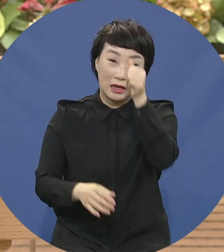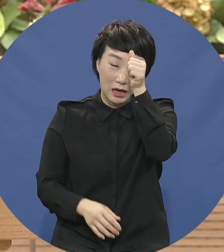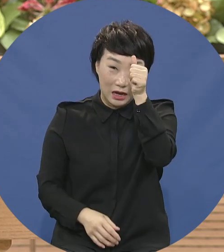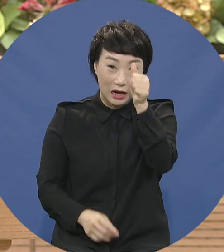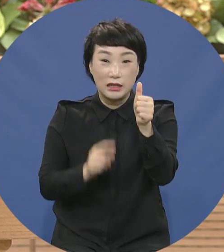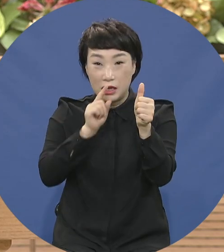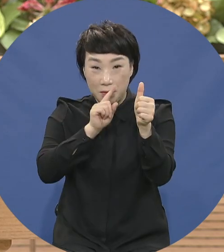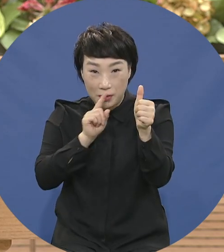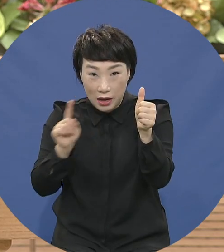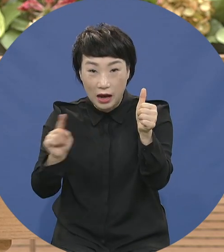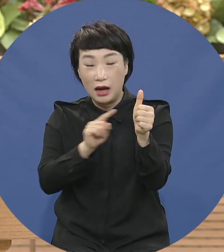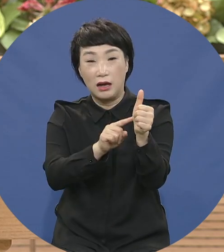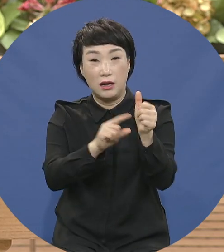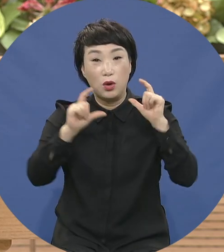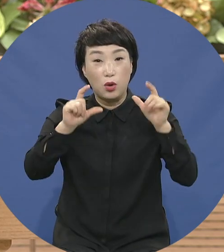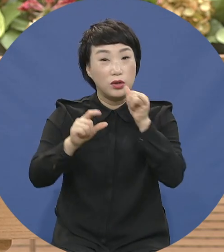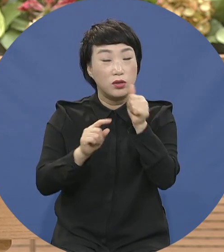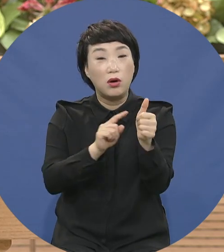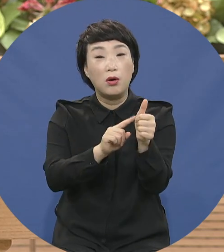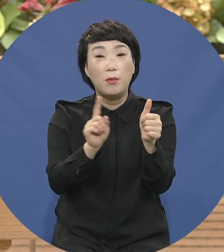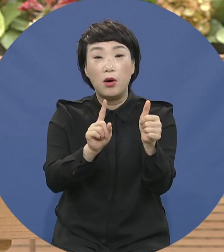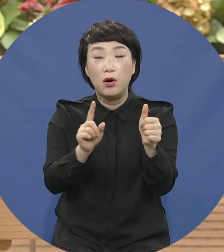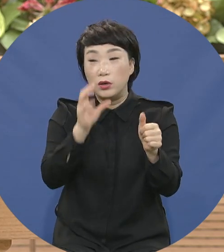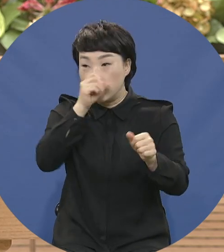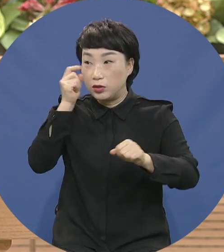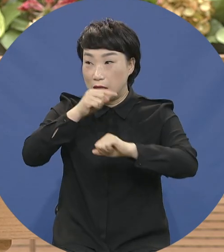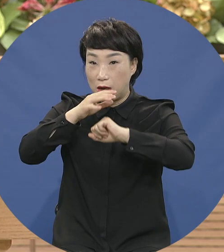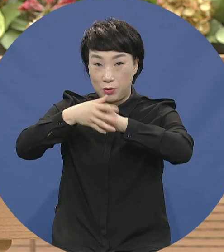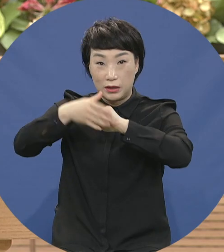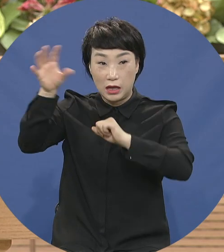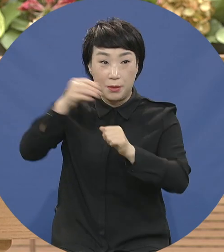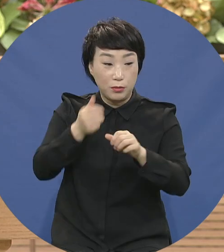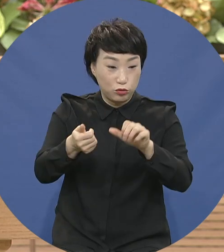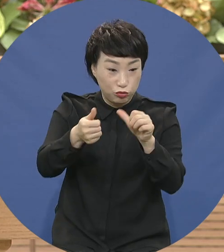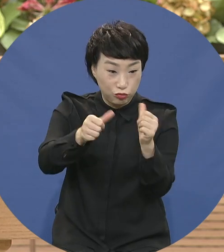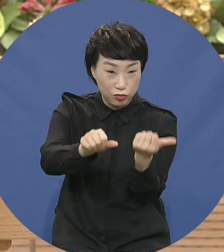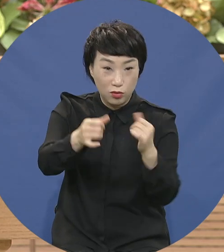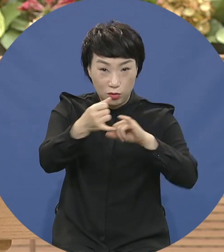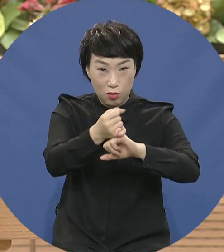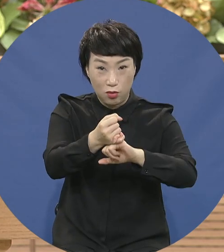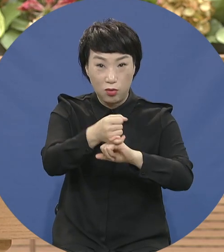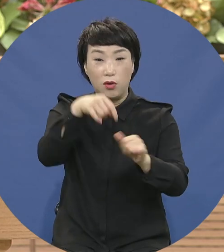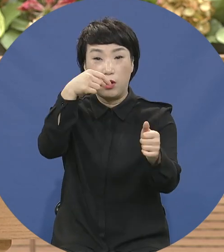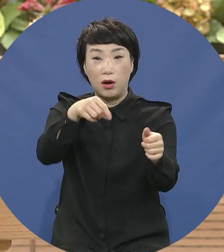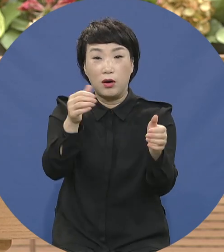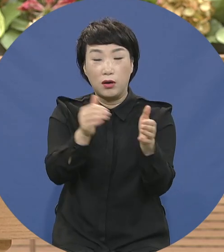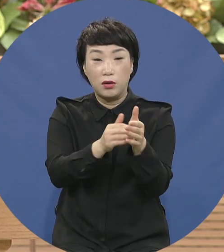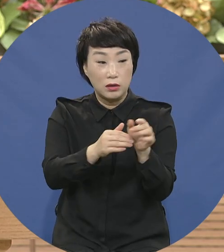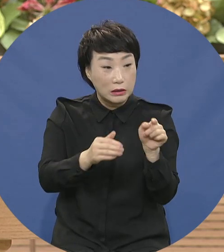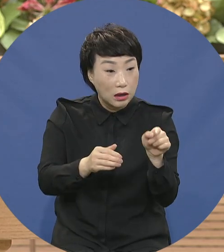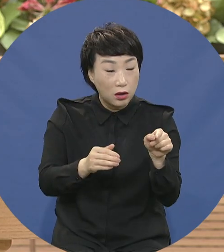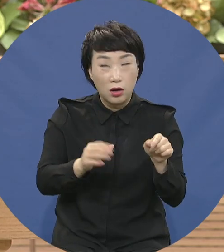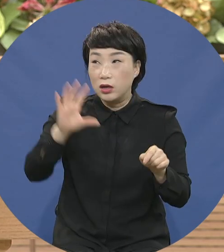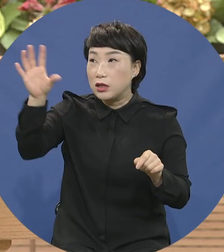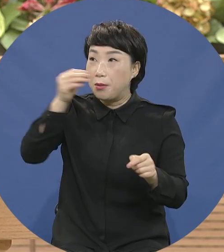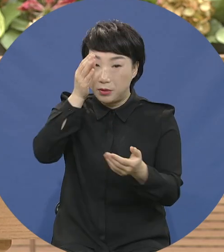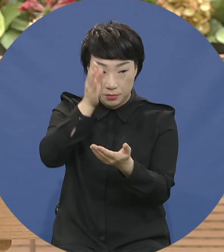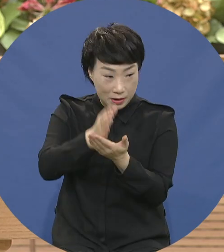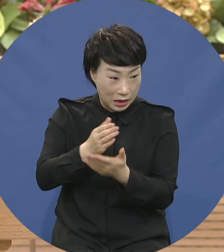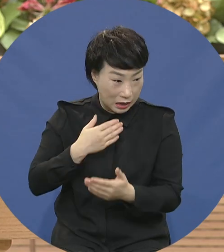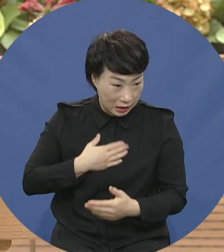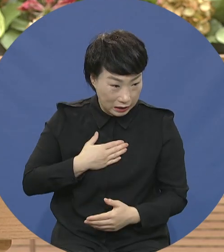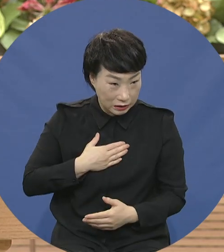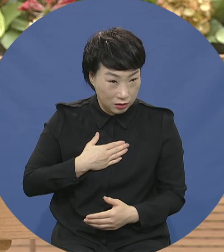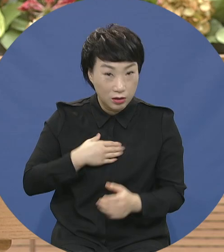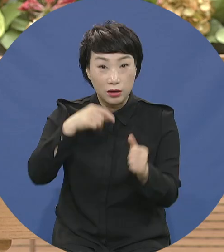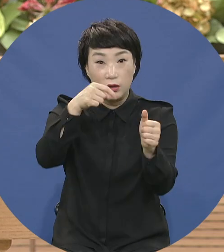아담아 먹으면 정령 죽으리라 절대 먹지